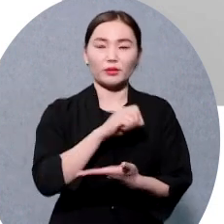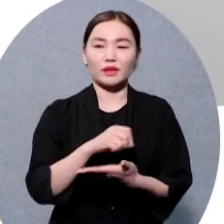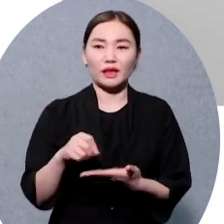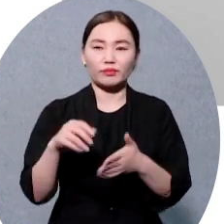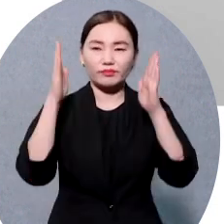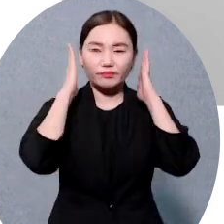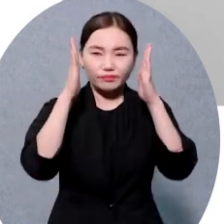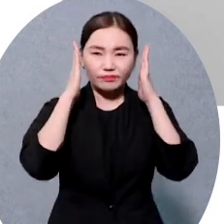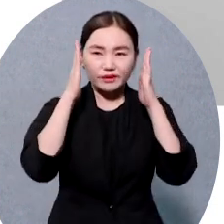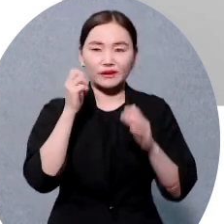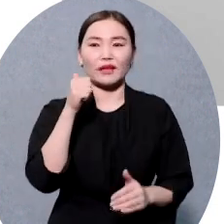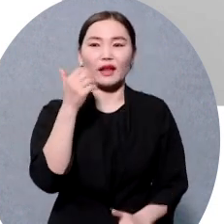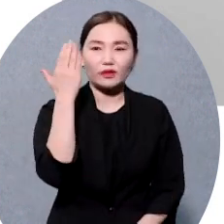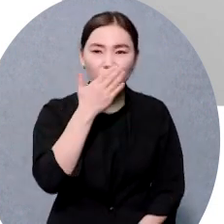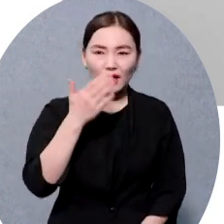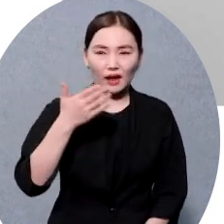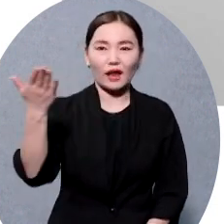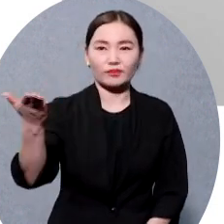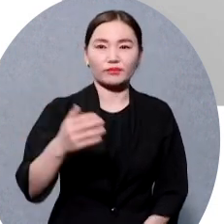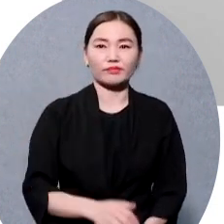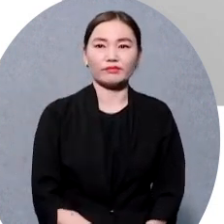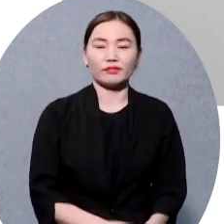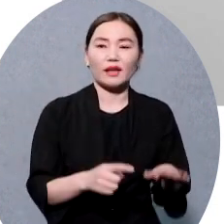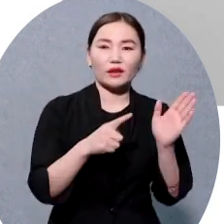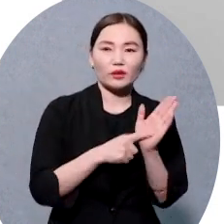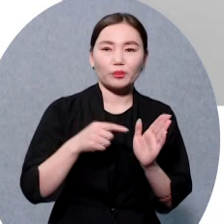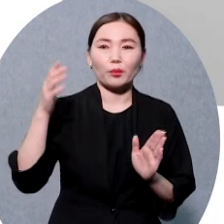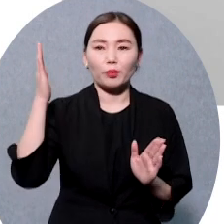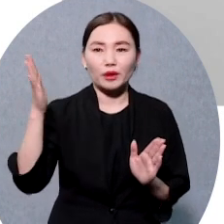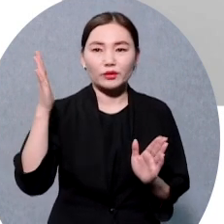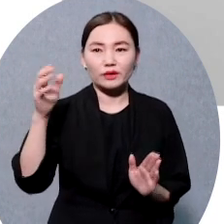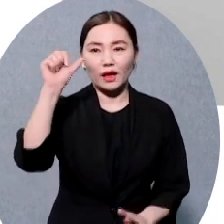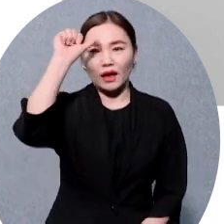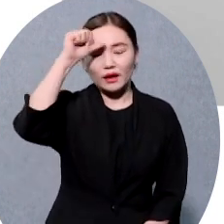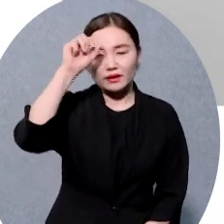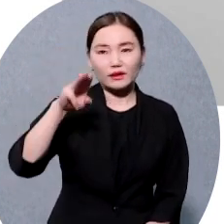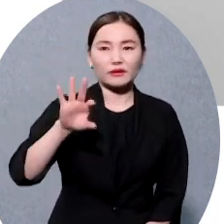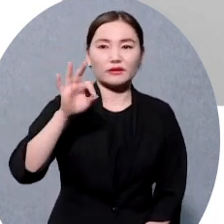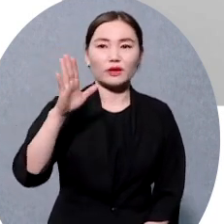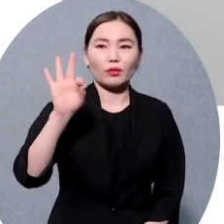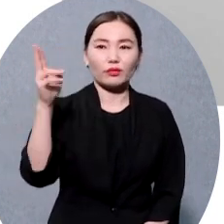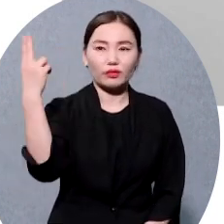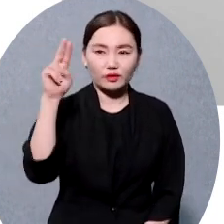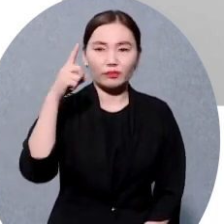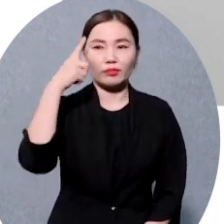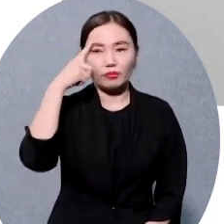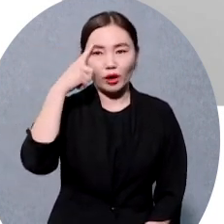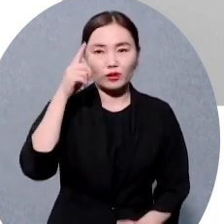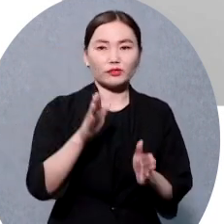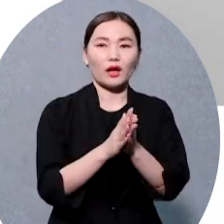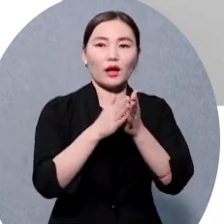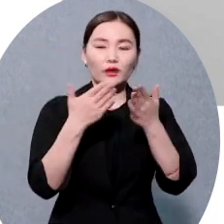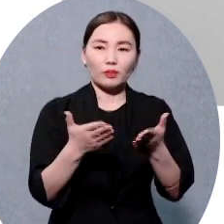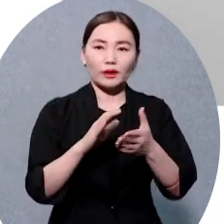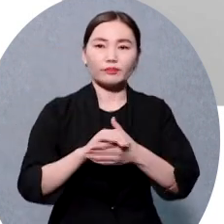ойлгож уншаарай. Сурвалж бичгүүдэд энэтхэг төвд Монголыг номын барилдахт 3 орн хэмээн тэмдэглэсэн